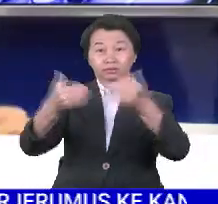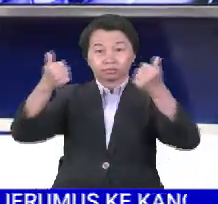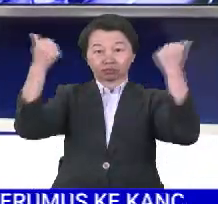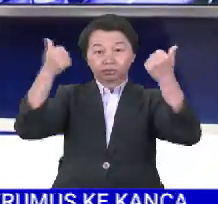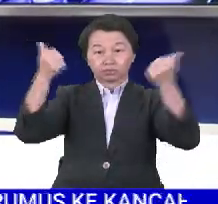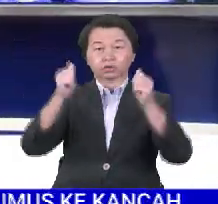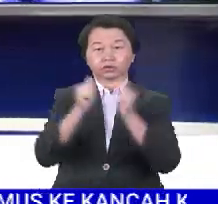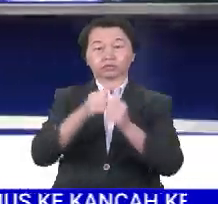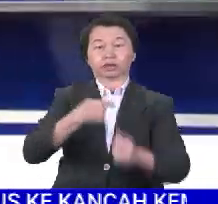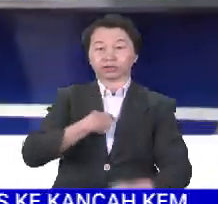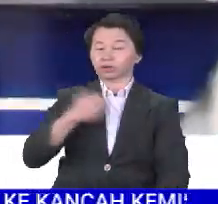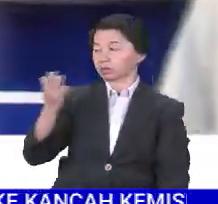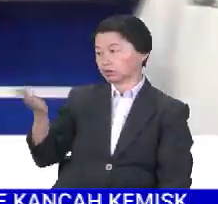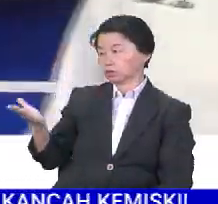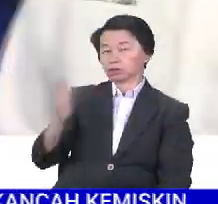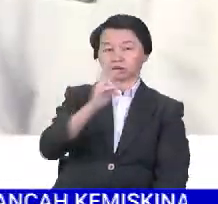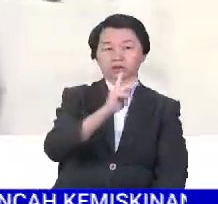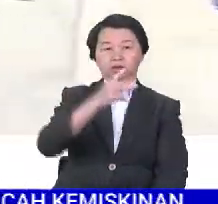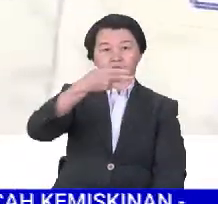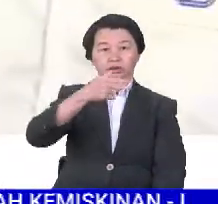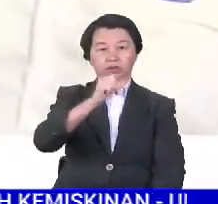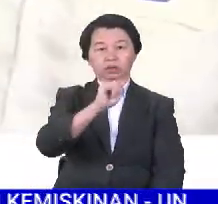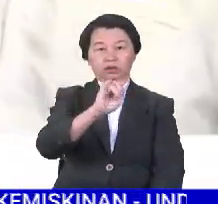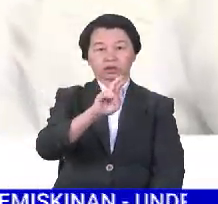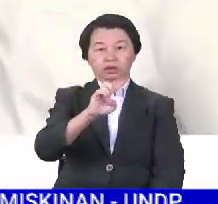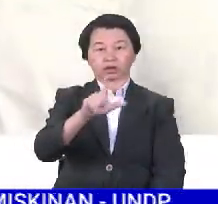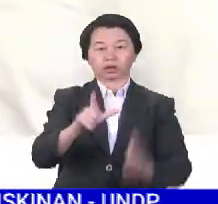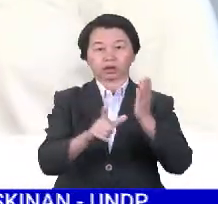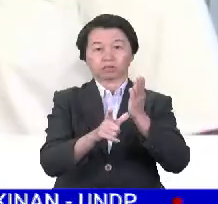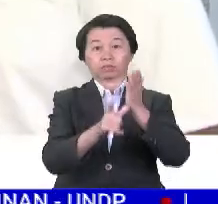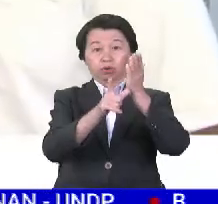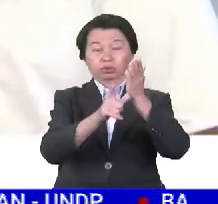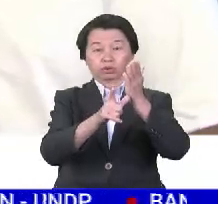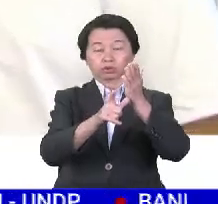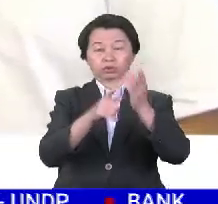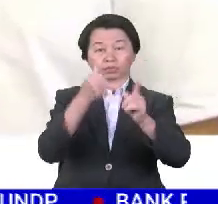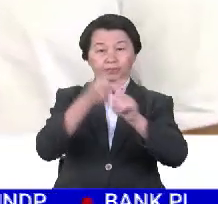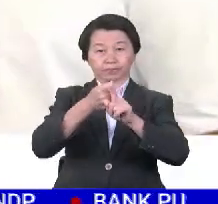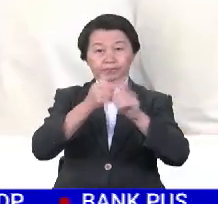saya Cik Muhammad Khairul Azim Mat Johari, penolong pengarah